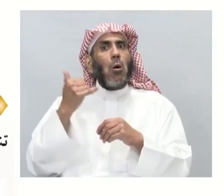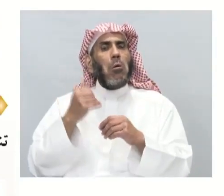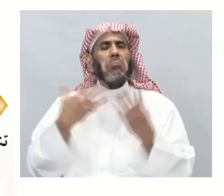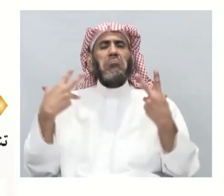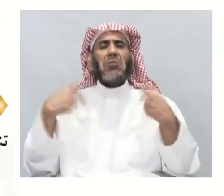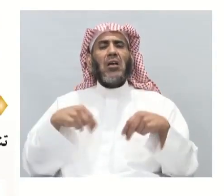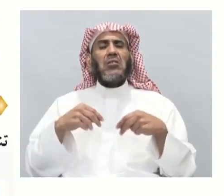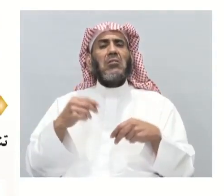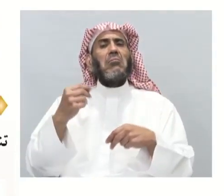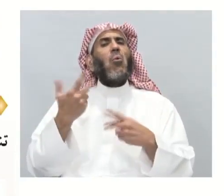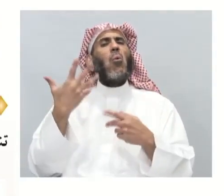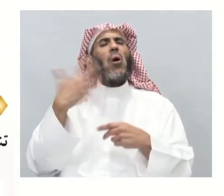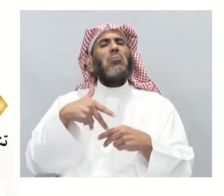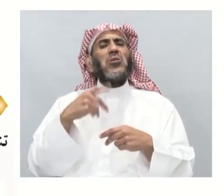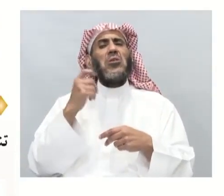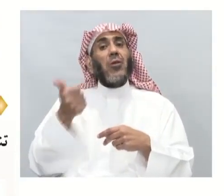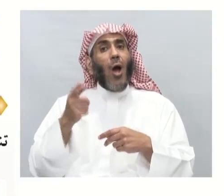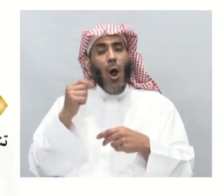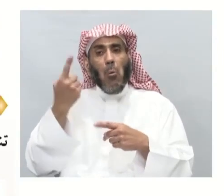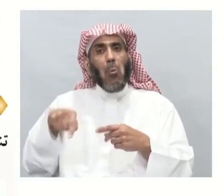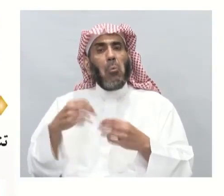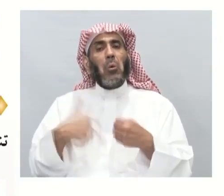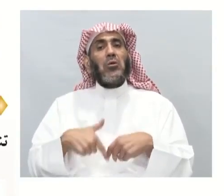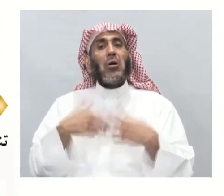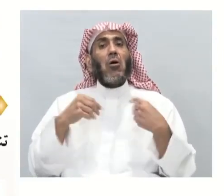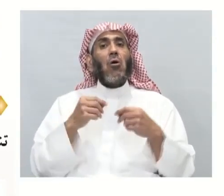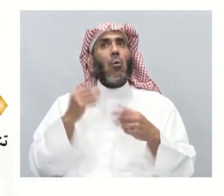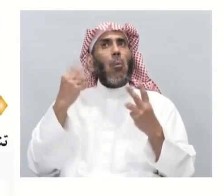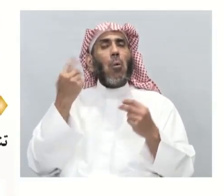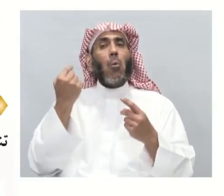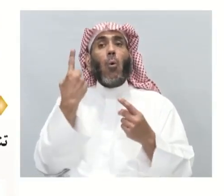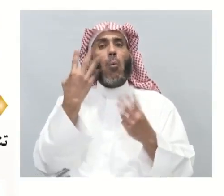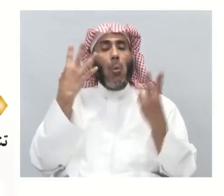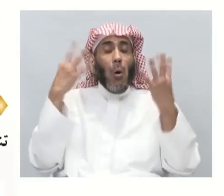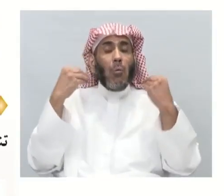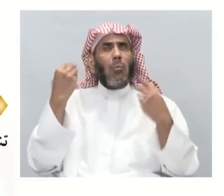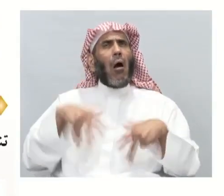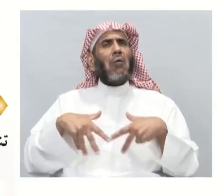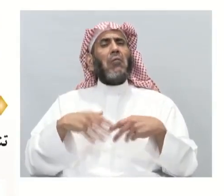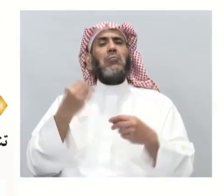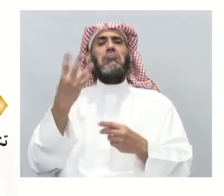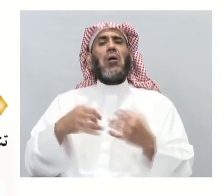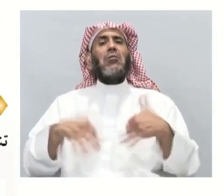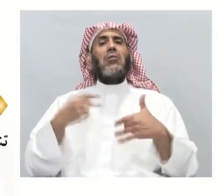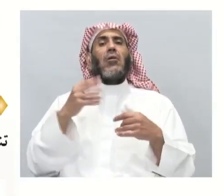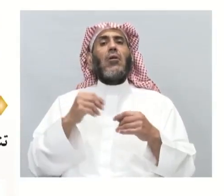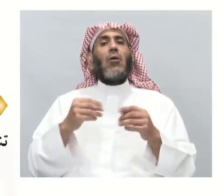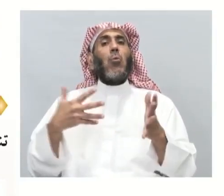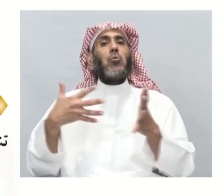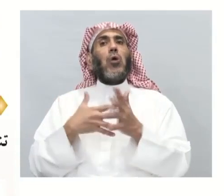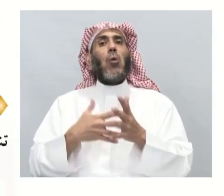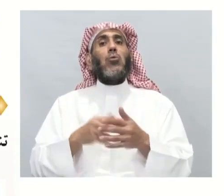50 ريال عن كل معلومه تنساها فكم ريالا ستخسر الذي اتاكد من انه الخساره ستتجاوز ال 2000